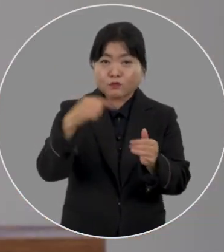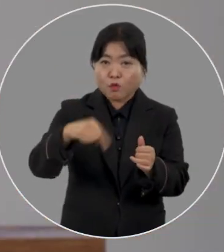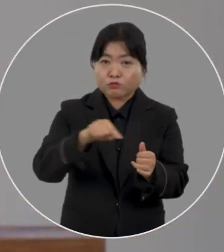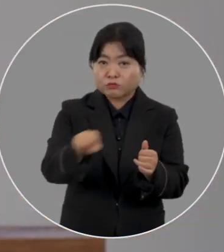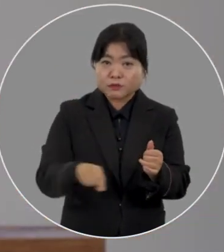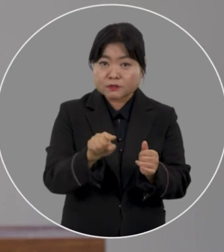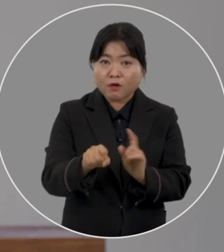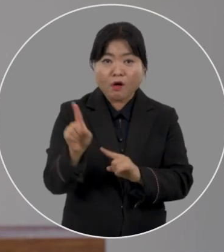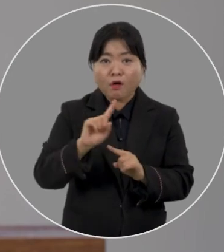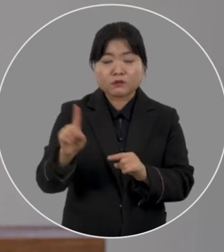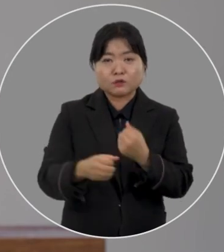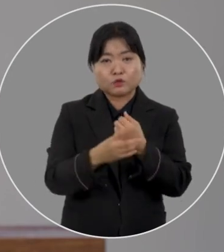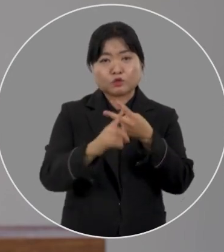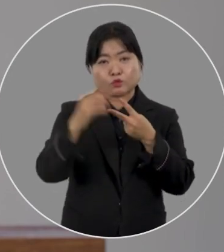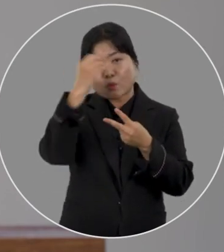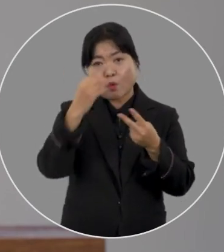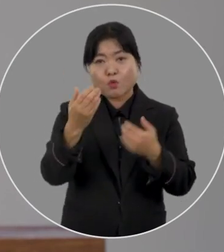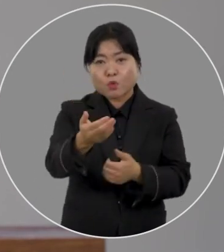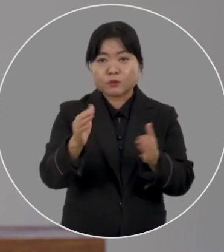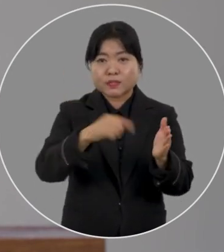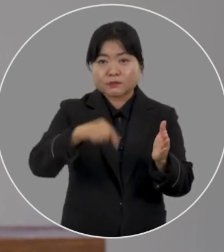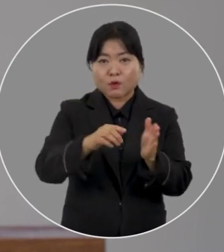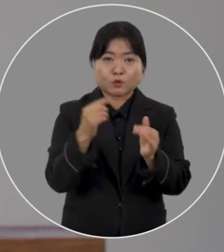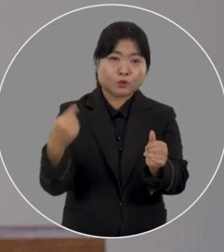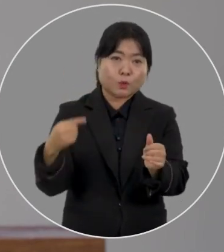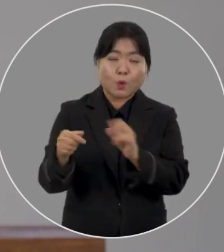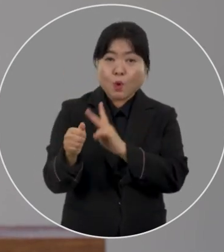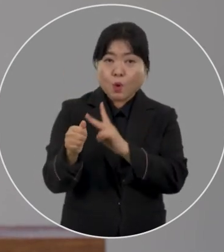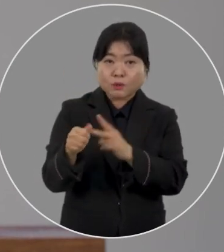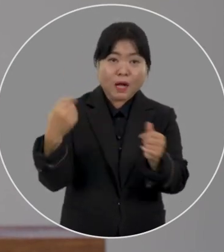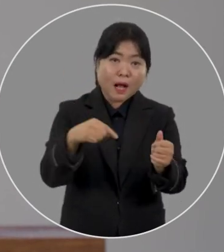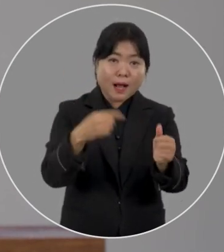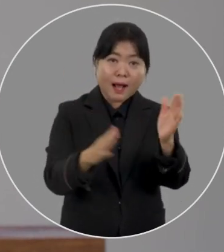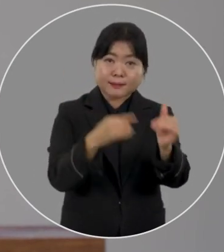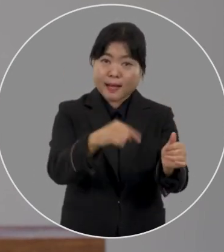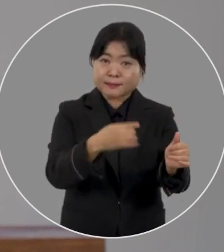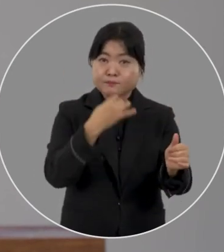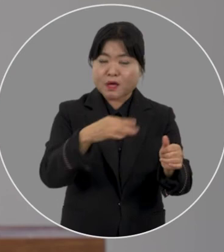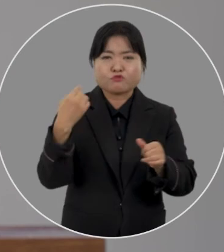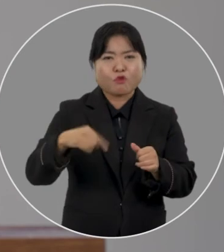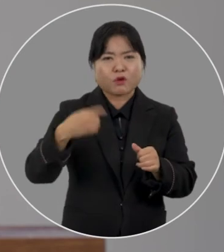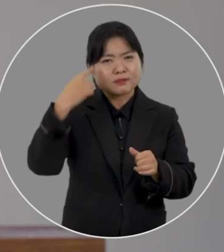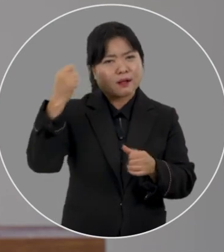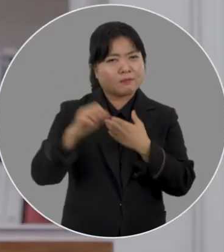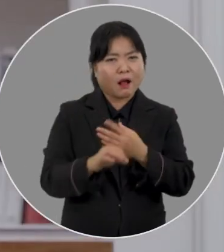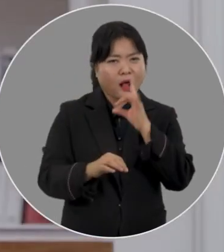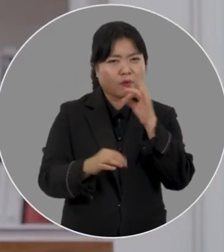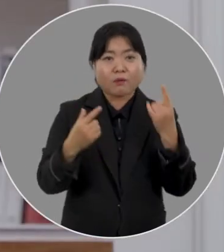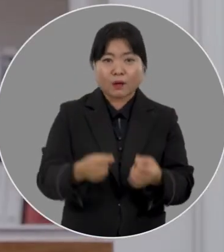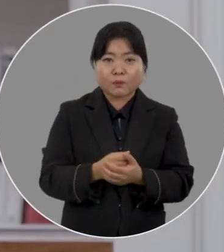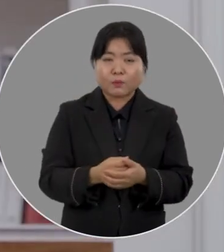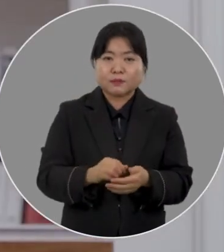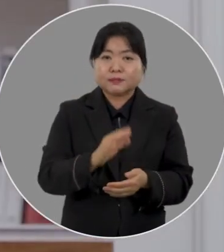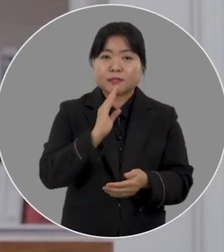교육을 어떤 초중교 교실에서 교사가 학생들한테 가르치는 것만 교육이라고 생각하면 안 될 것 같고요. 사실은